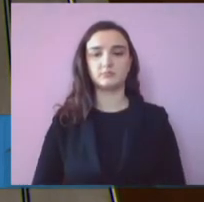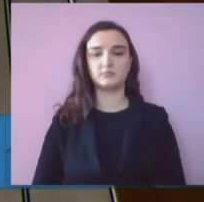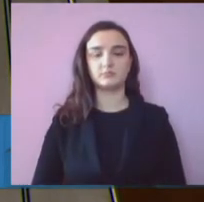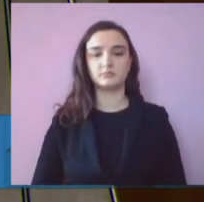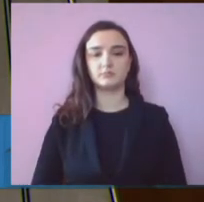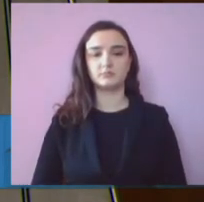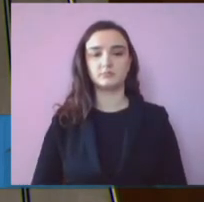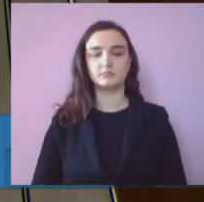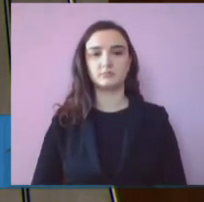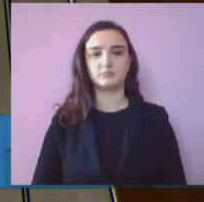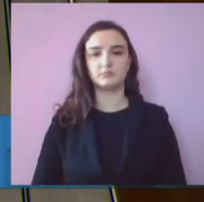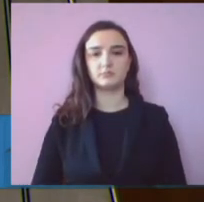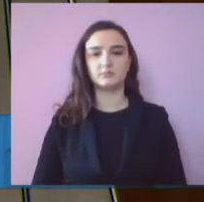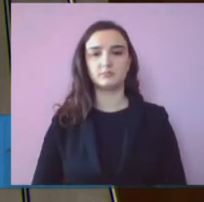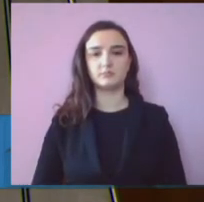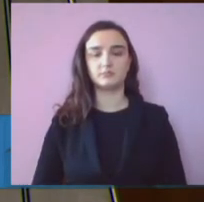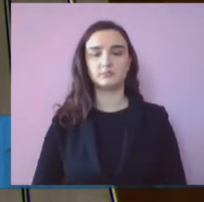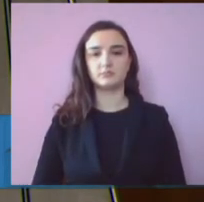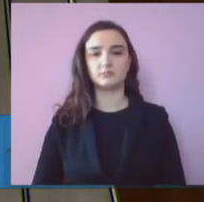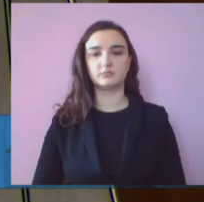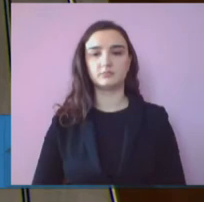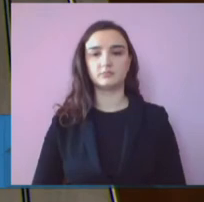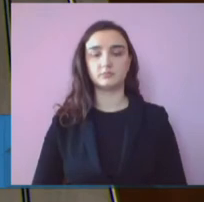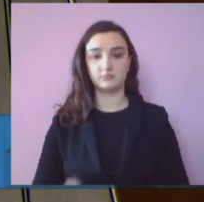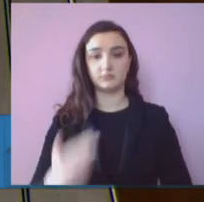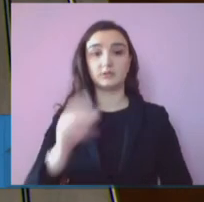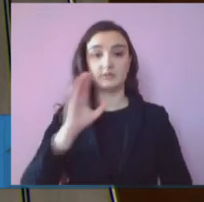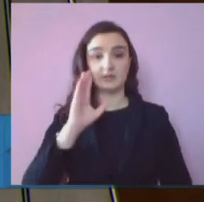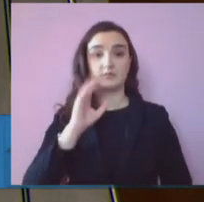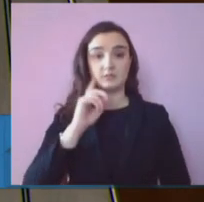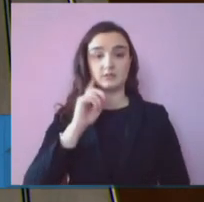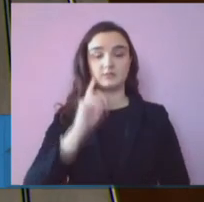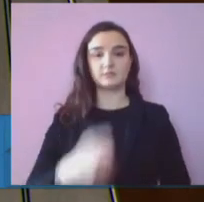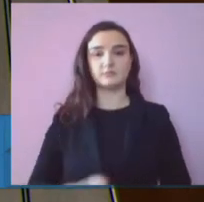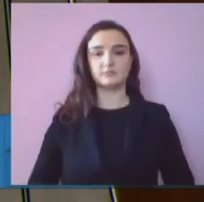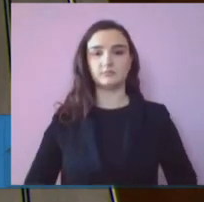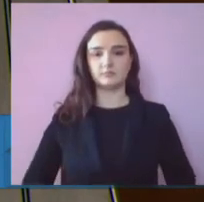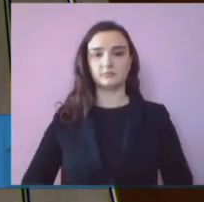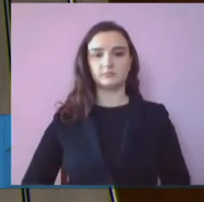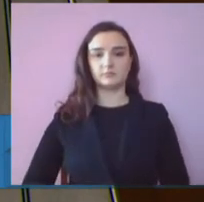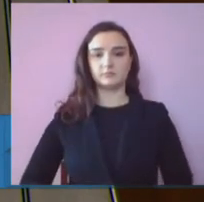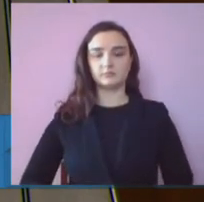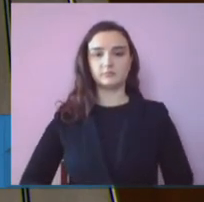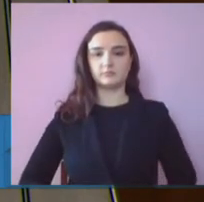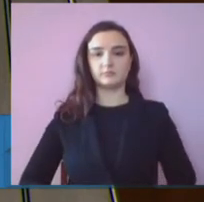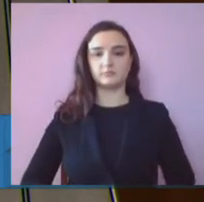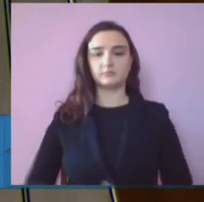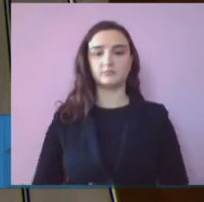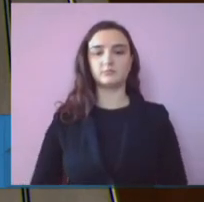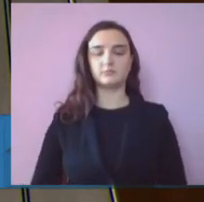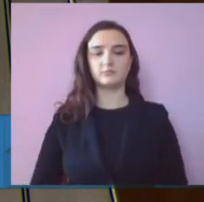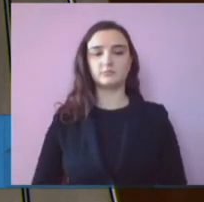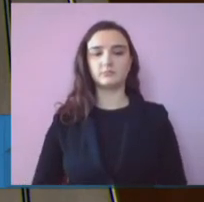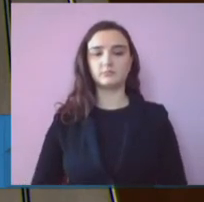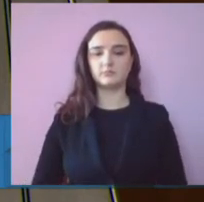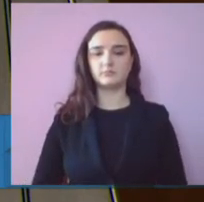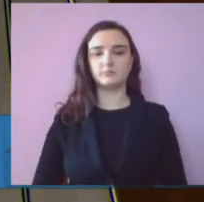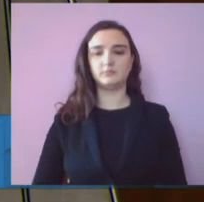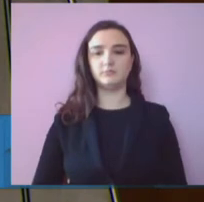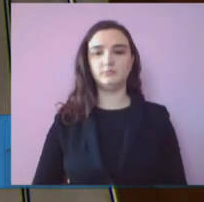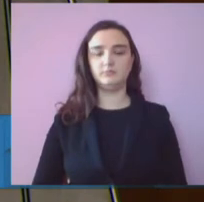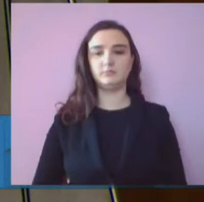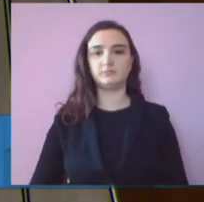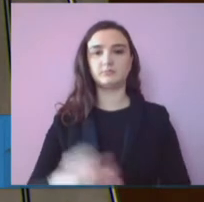ალო, დავსა? დიახ, დიახ, გვესმის თქვენი ხმა. დილამშვიდობის. ხო, მაინტერესებს, მე ყოველთვის ქონდა პრობლემები ჩიკვისთან